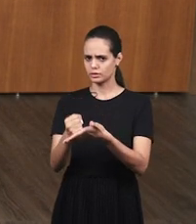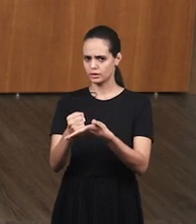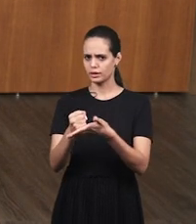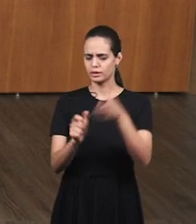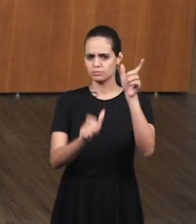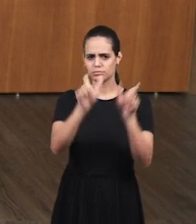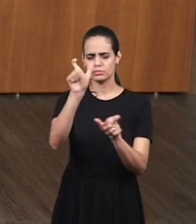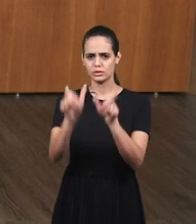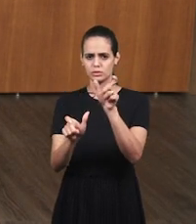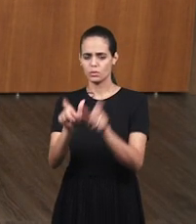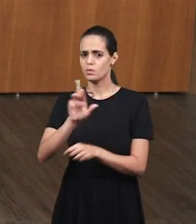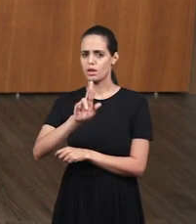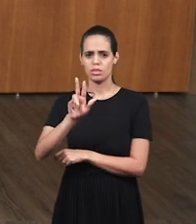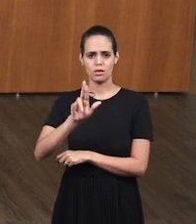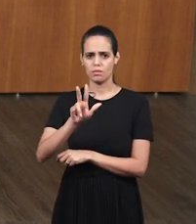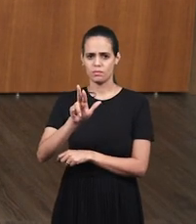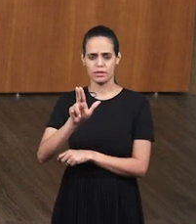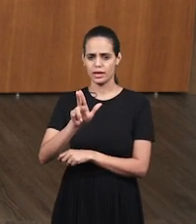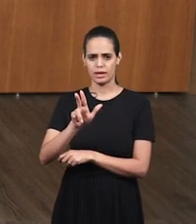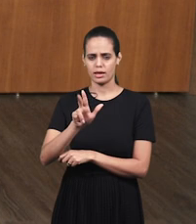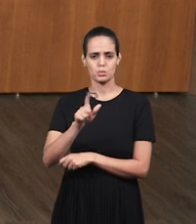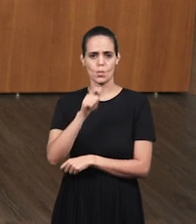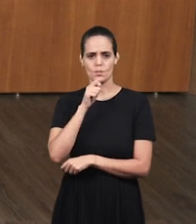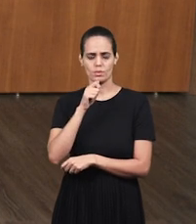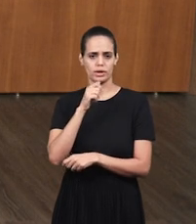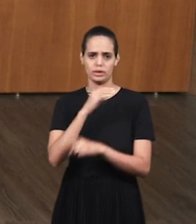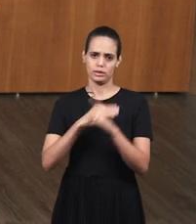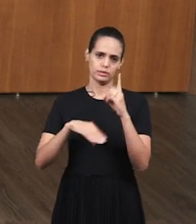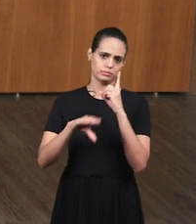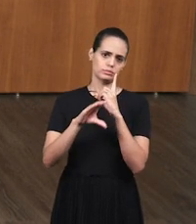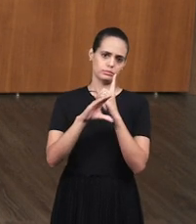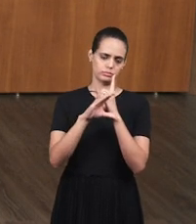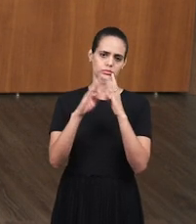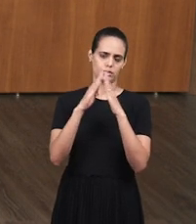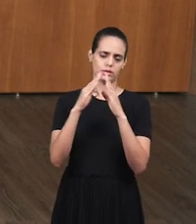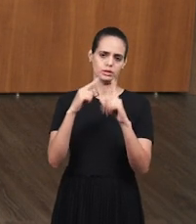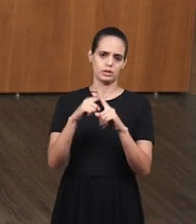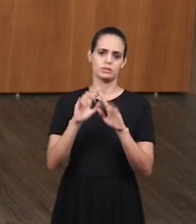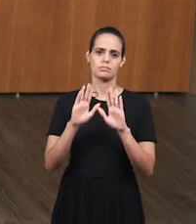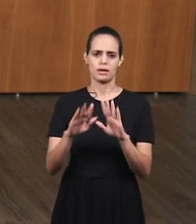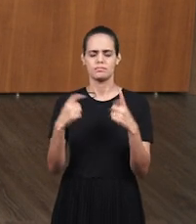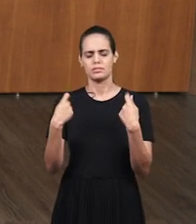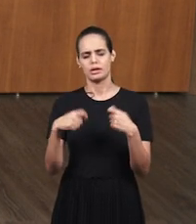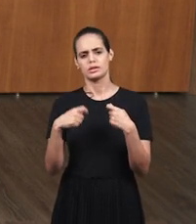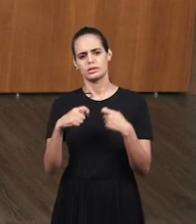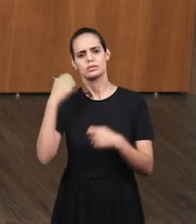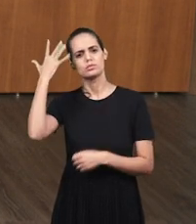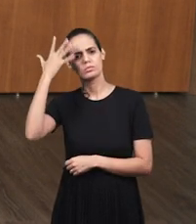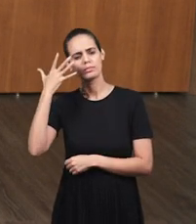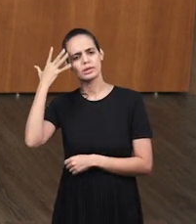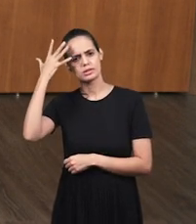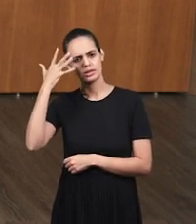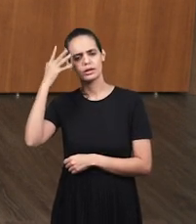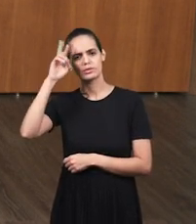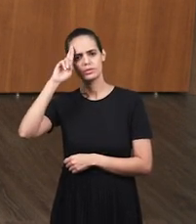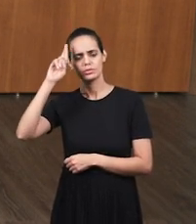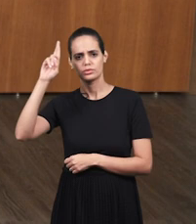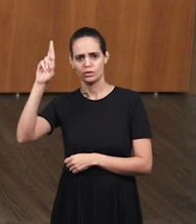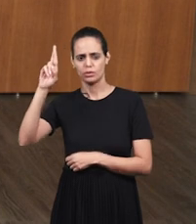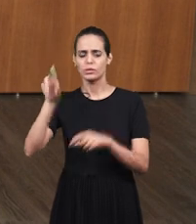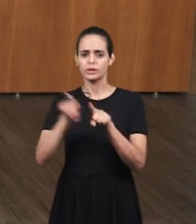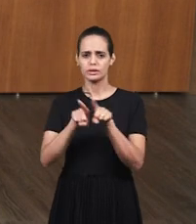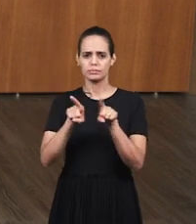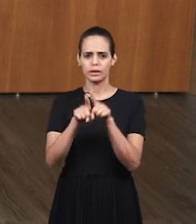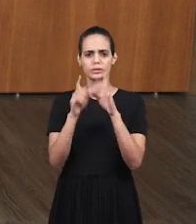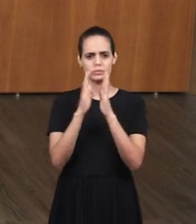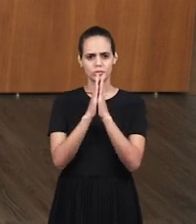всех тех, кто не является членами церкви Маранафа, но кто нуждается в слове от